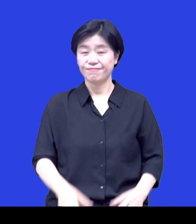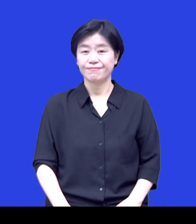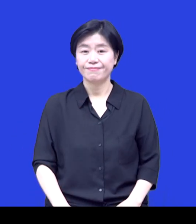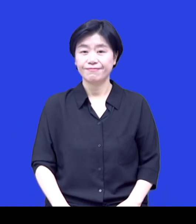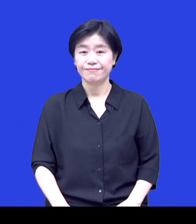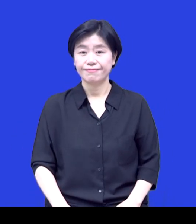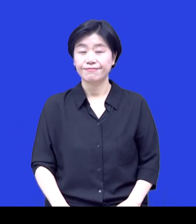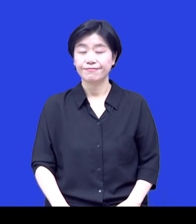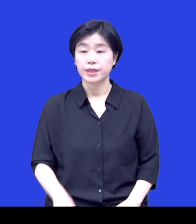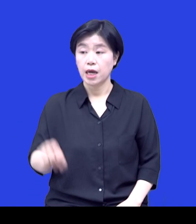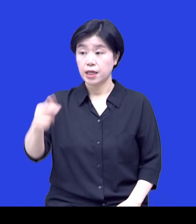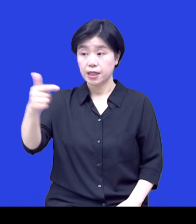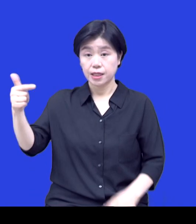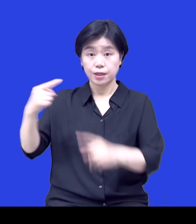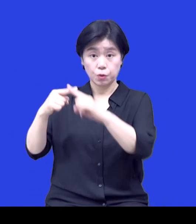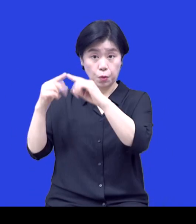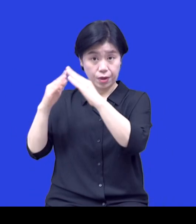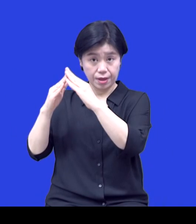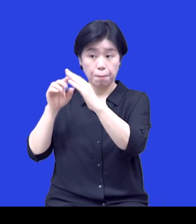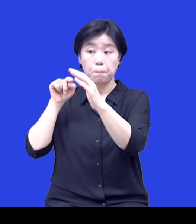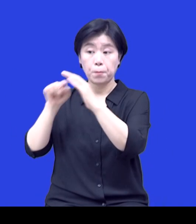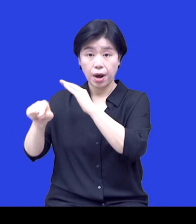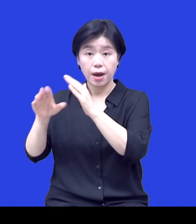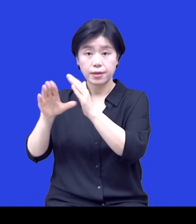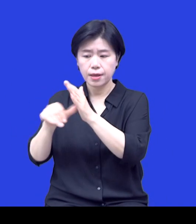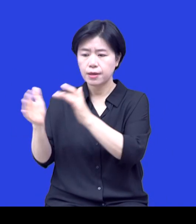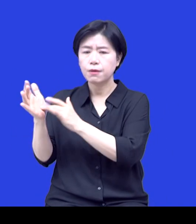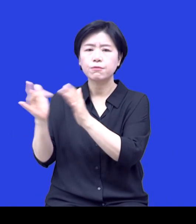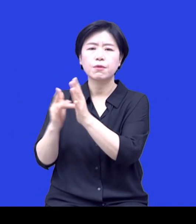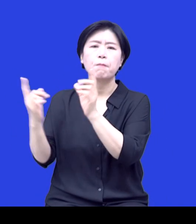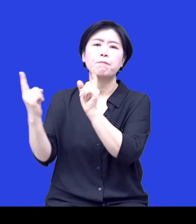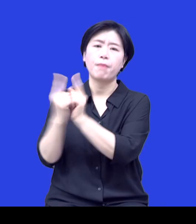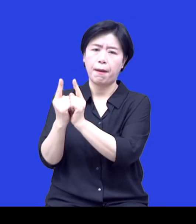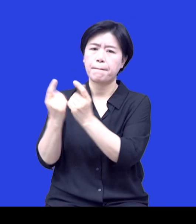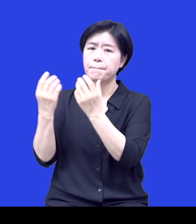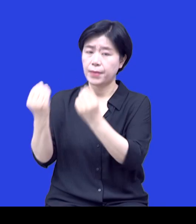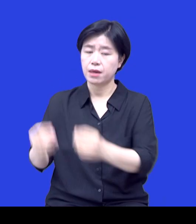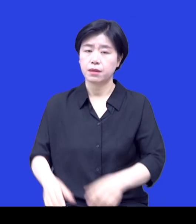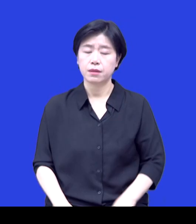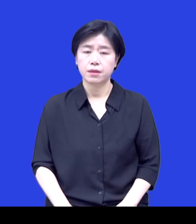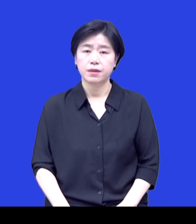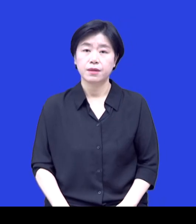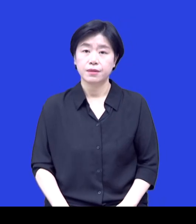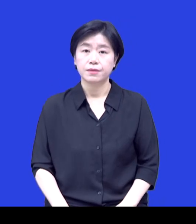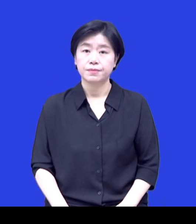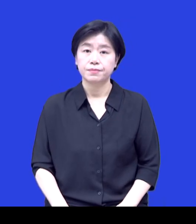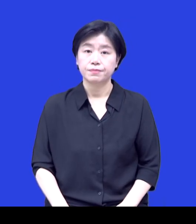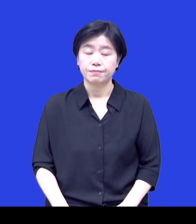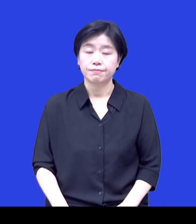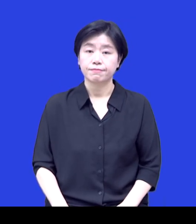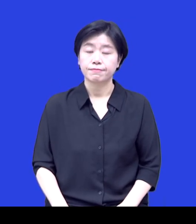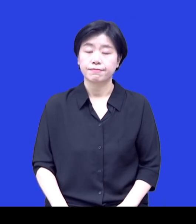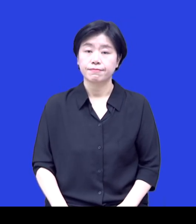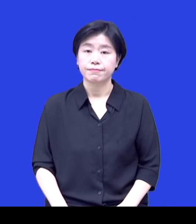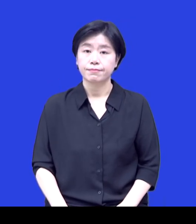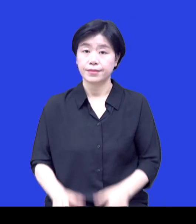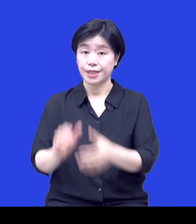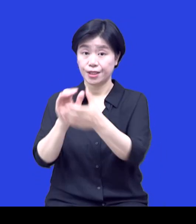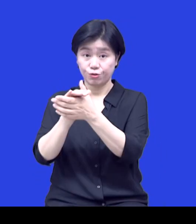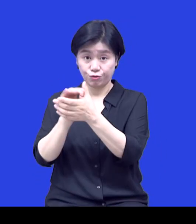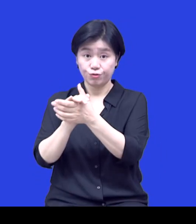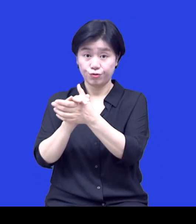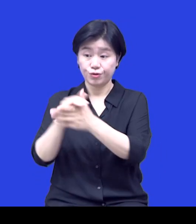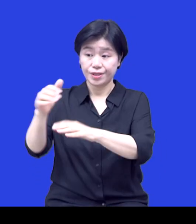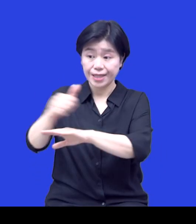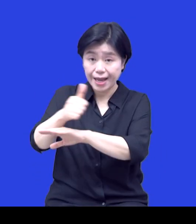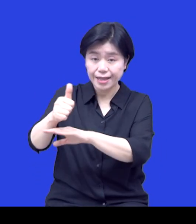제가 이제 예수님을 만났어요. 네. 그때까지도 목사님 아들이라 그래서 교회를 맞습니다. 다녔는데 그렇게 간 친구